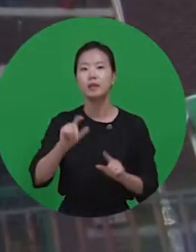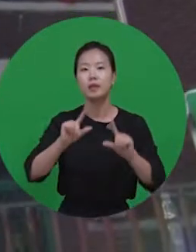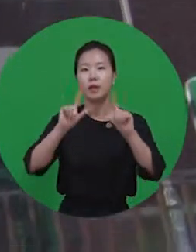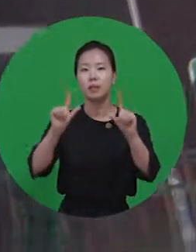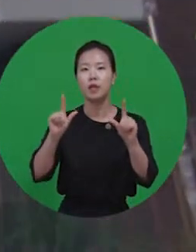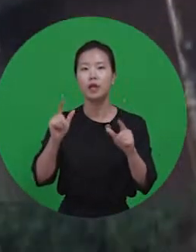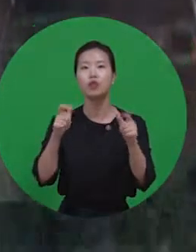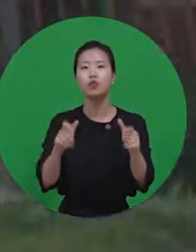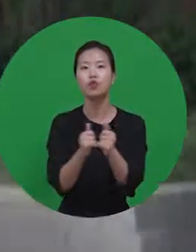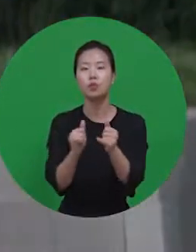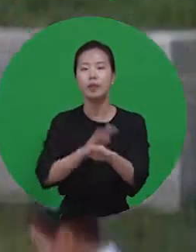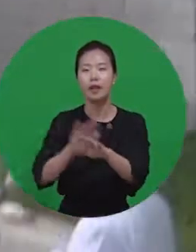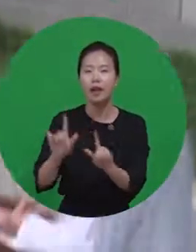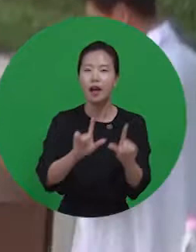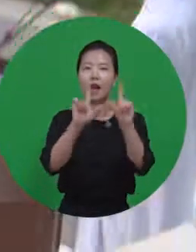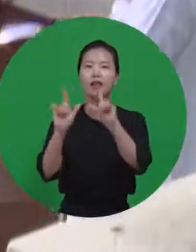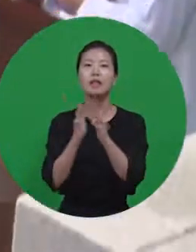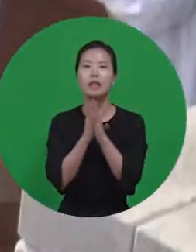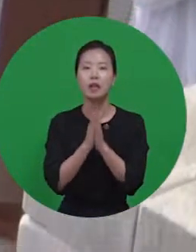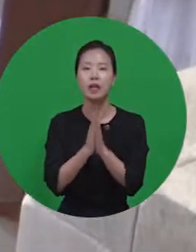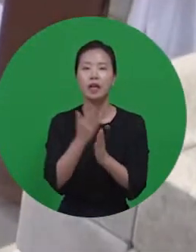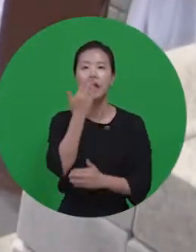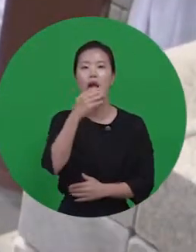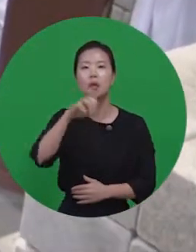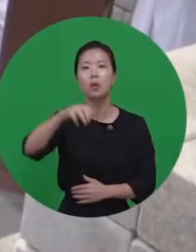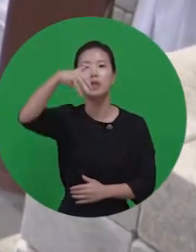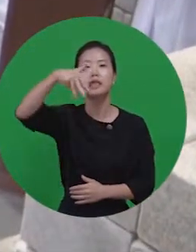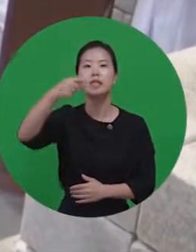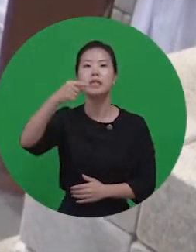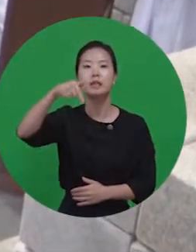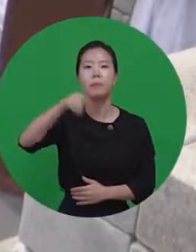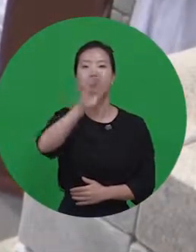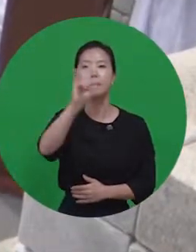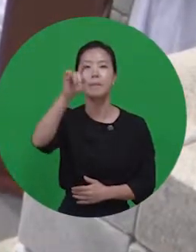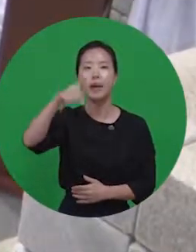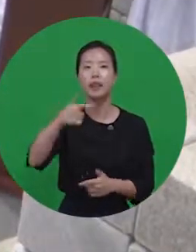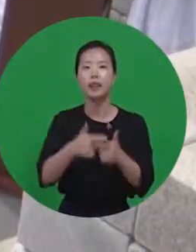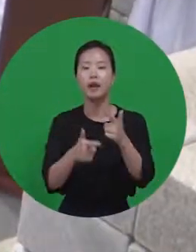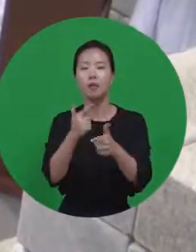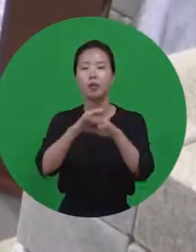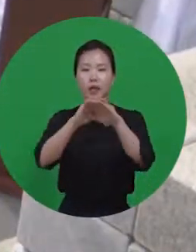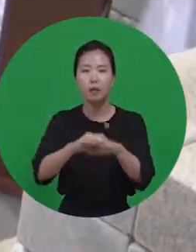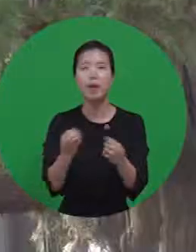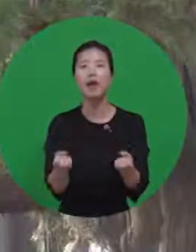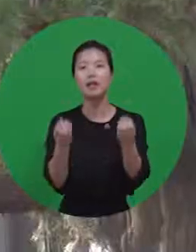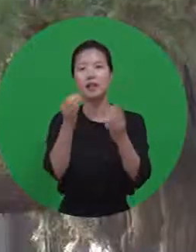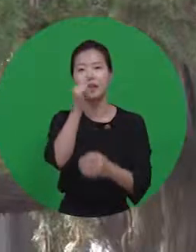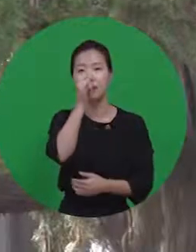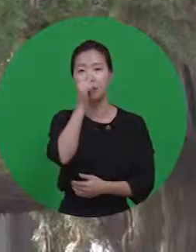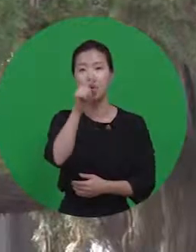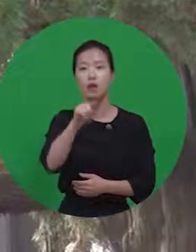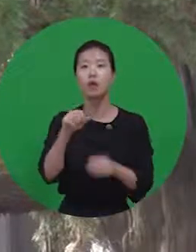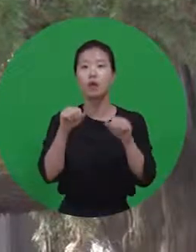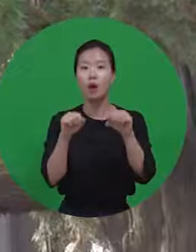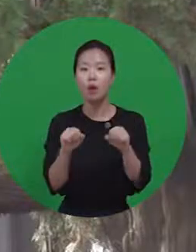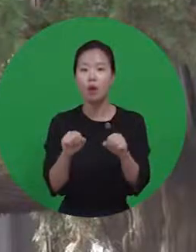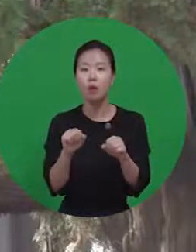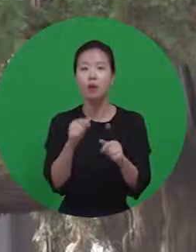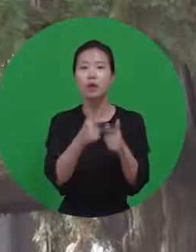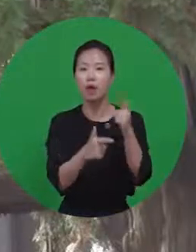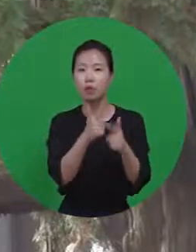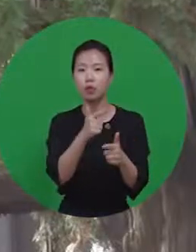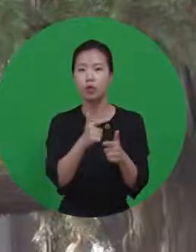지난 13일 주민 무사 안녕을 기원하는 가리봉동 측백나무 제례 행사가 열렸습니다. 가리봉동에 자리 잡고